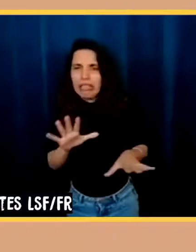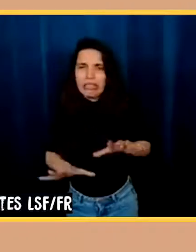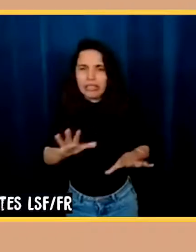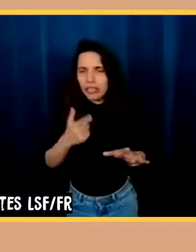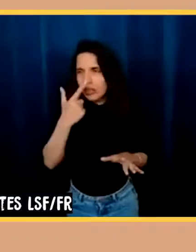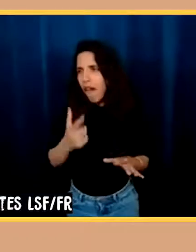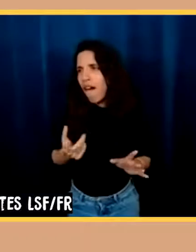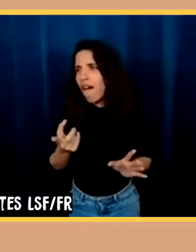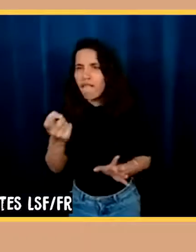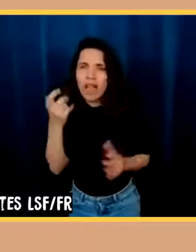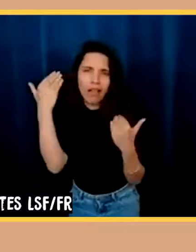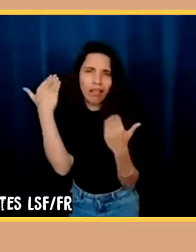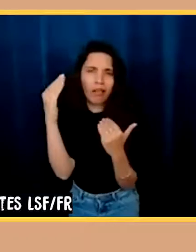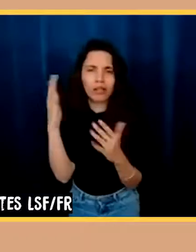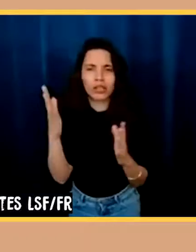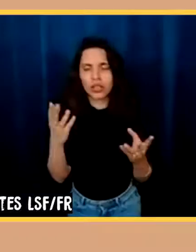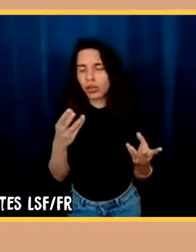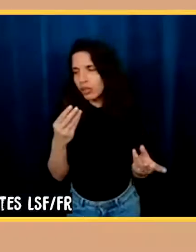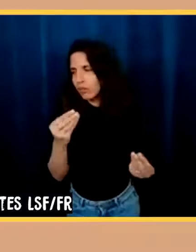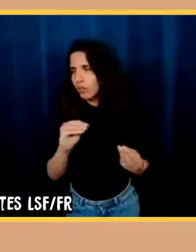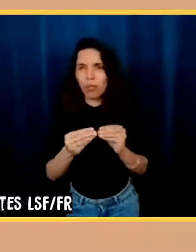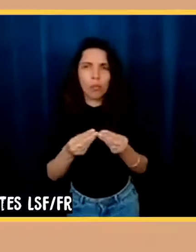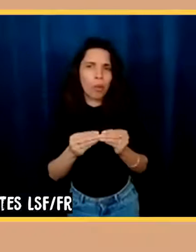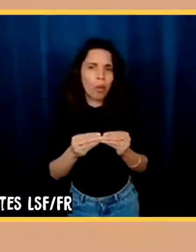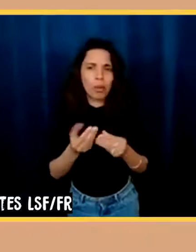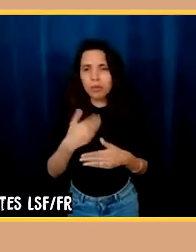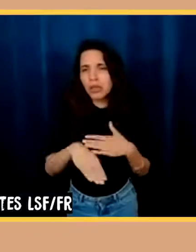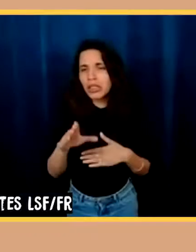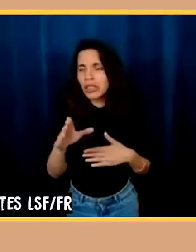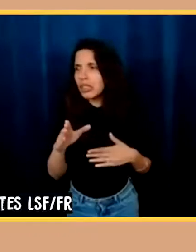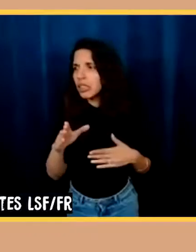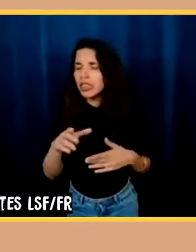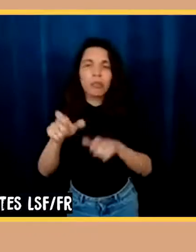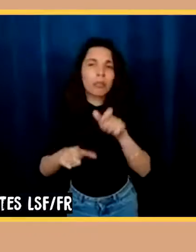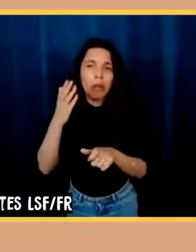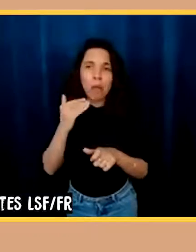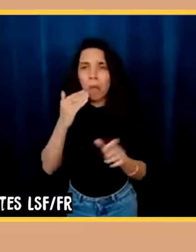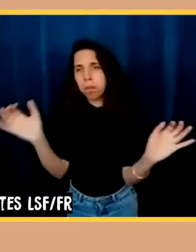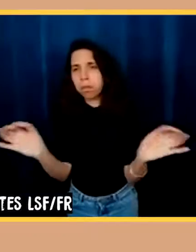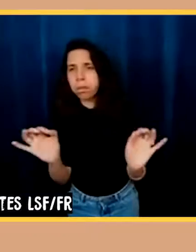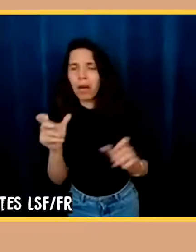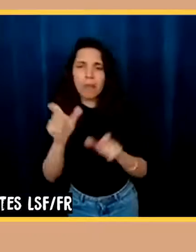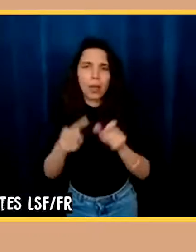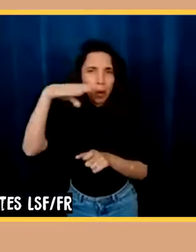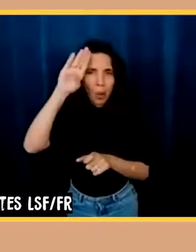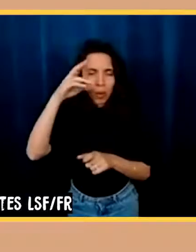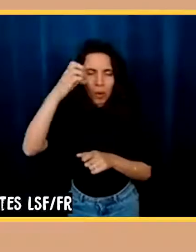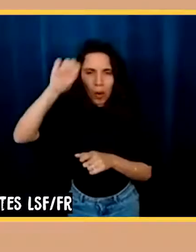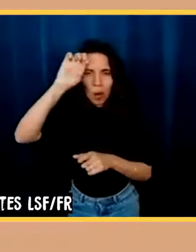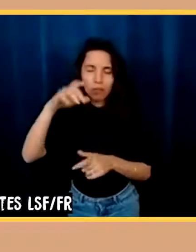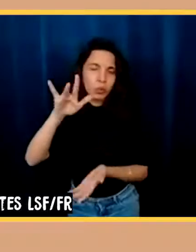de loin, c'est un problème qui n'existe pas chez les blancs, entre guillemets, chez les Européens, et que ce serait un